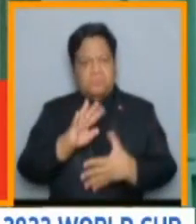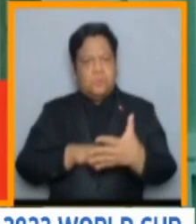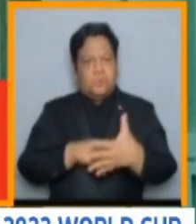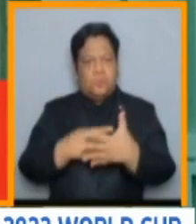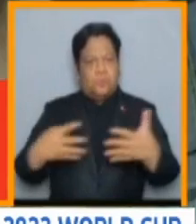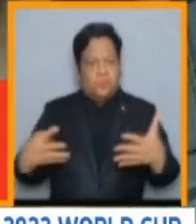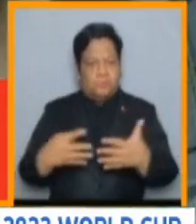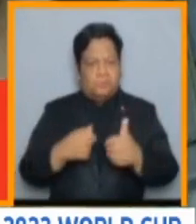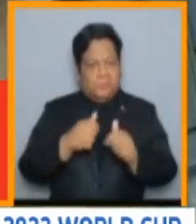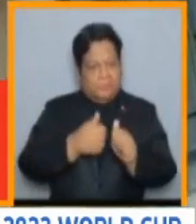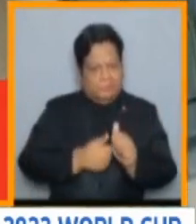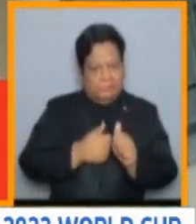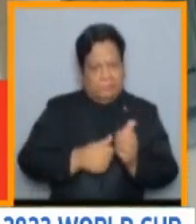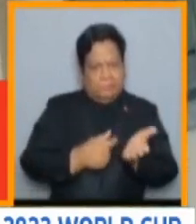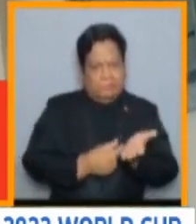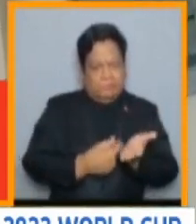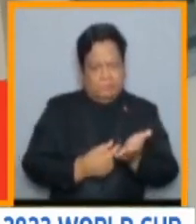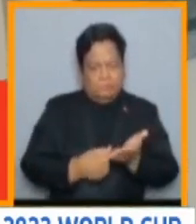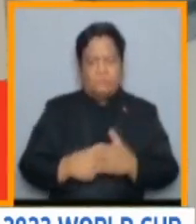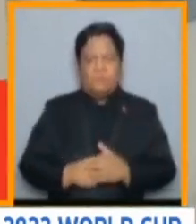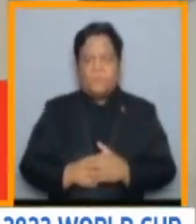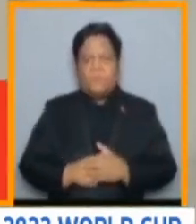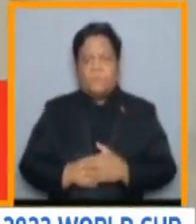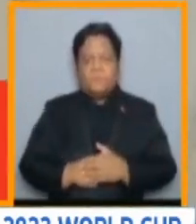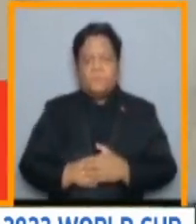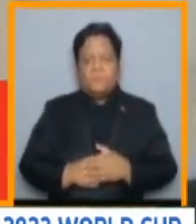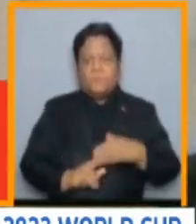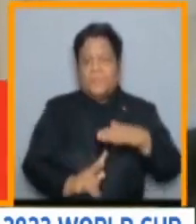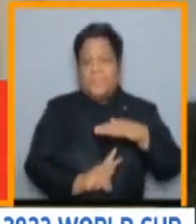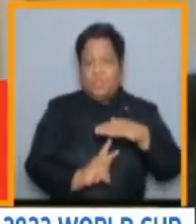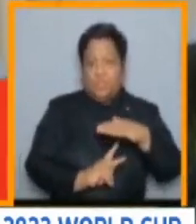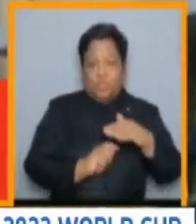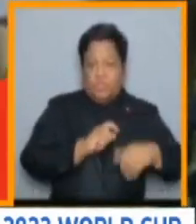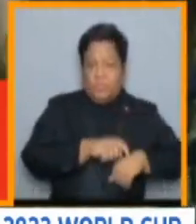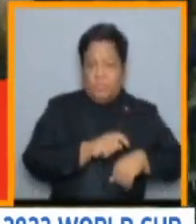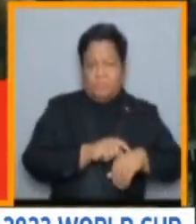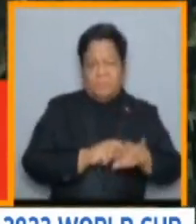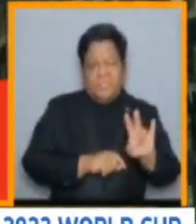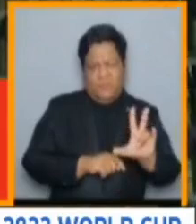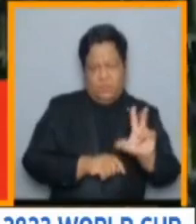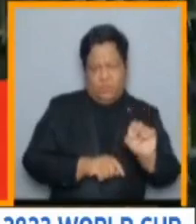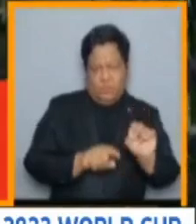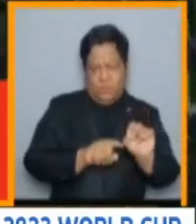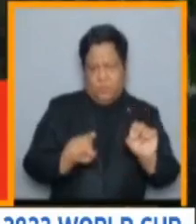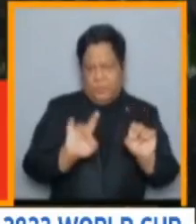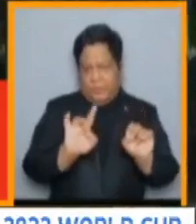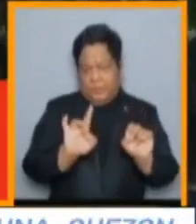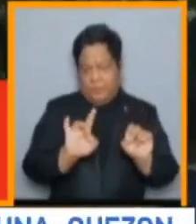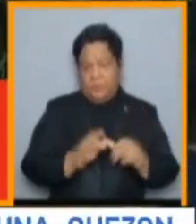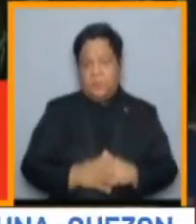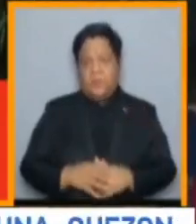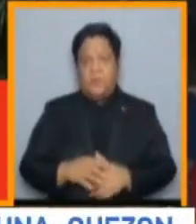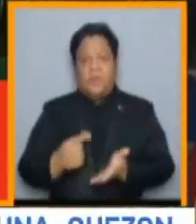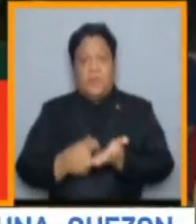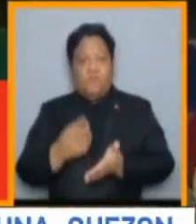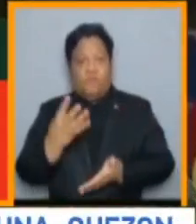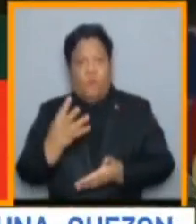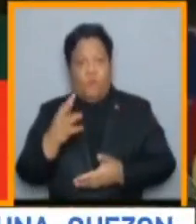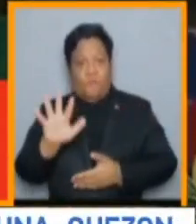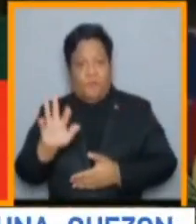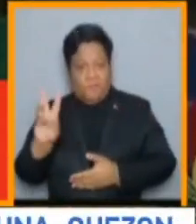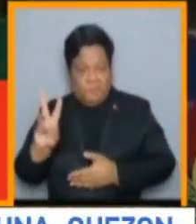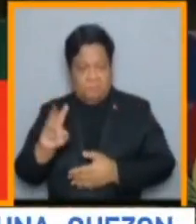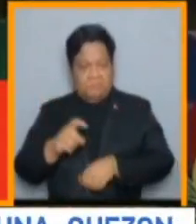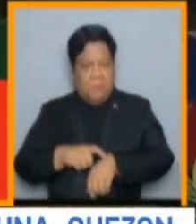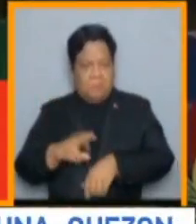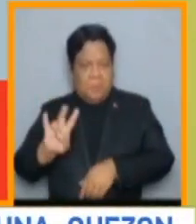Ang kinder students pumapasok mula alas 7:30 o alas 8. Ang mga grade 4, 5 at 6 ay bandang alas 7. Oras ng dismissal